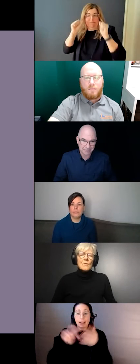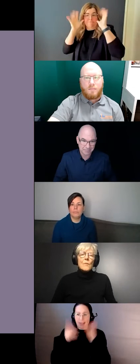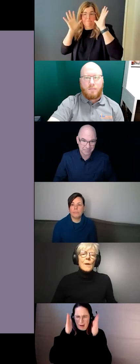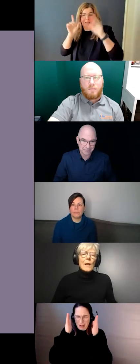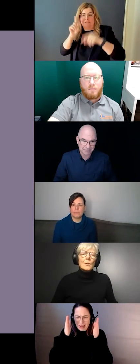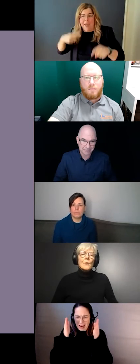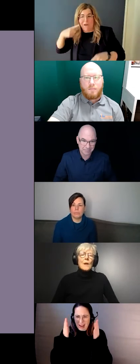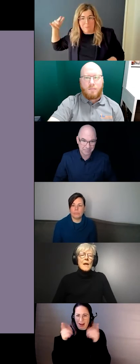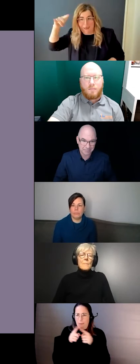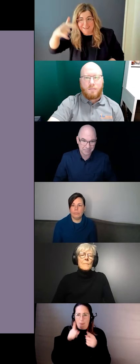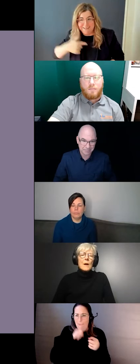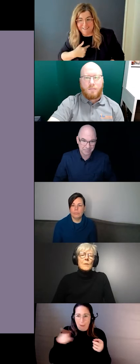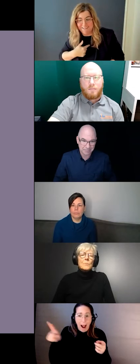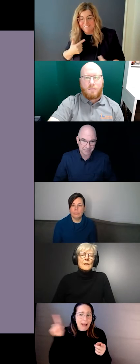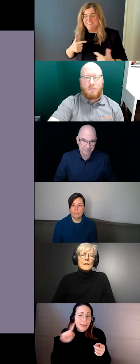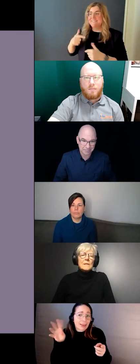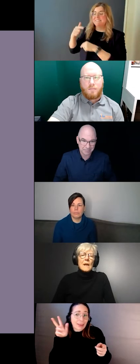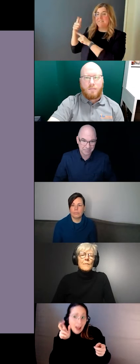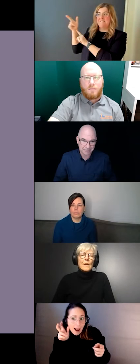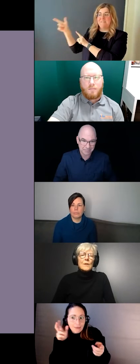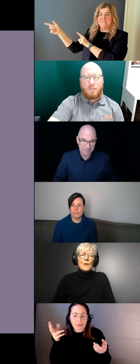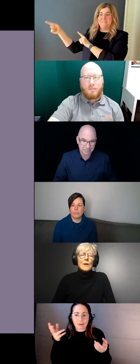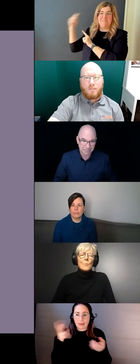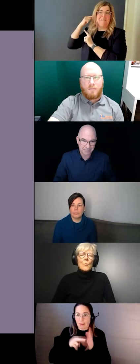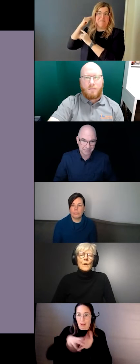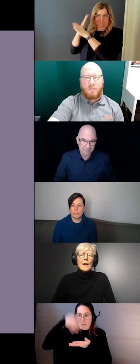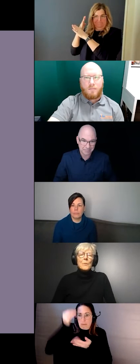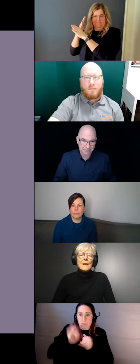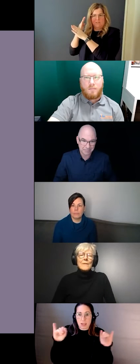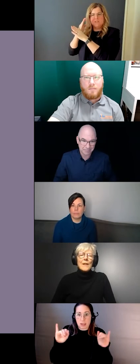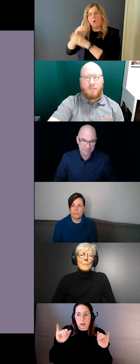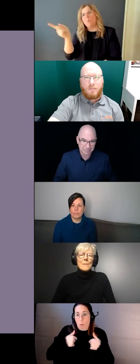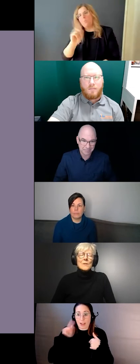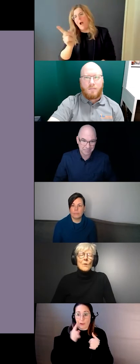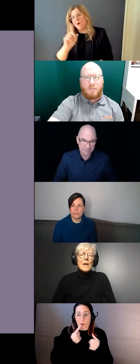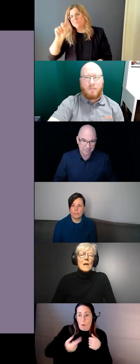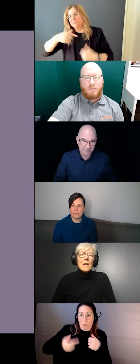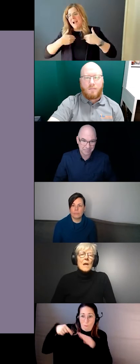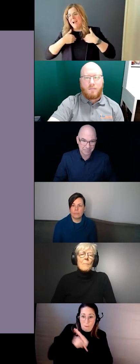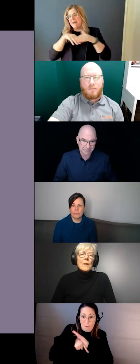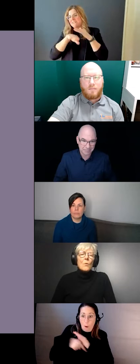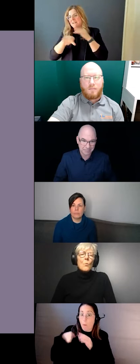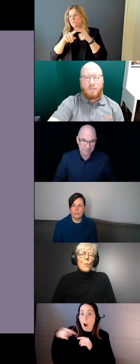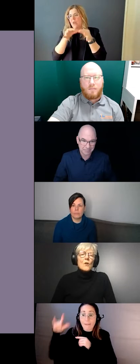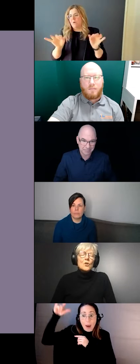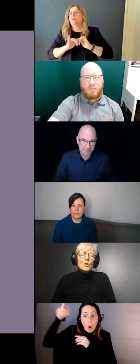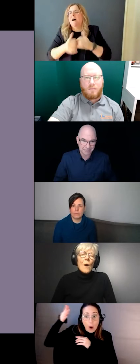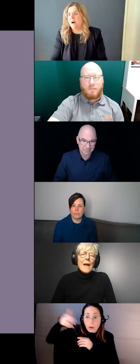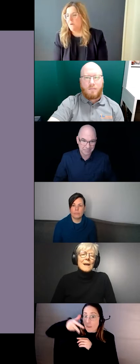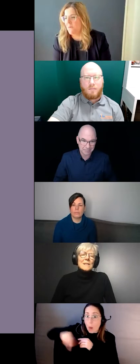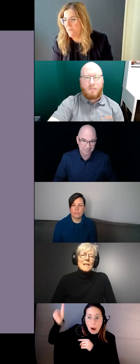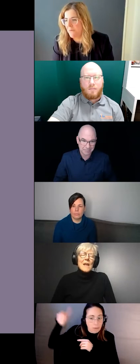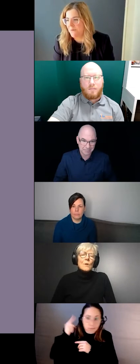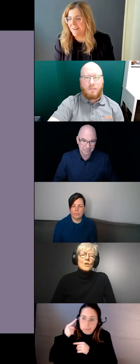Donc, on ne peut pas en prendre. Donc, je suis complètement sourd. Je ne pouvais pas entendre un avion qui vole à côté de moi. Mais où est-ce que j'ai